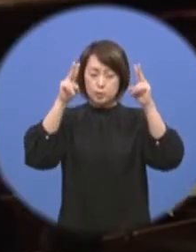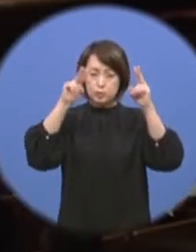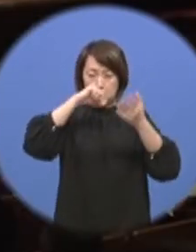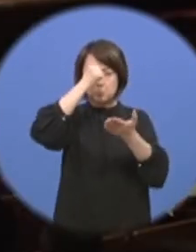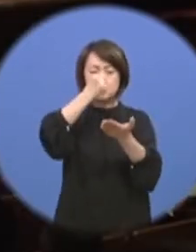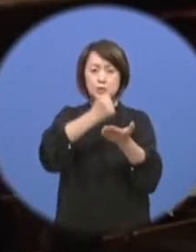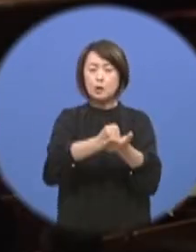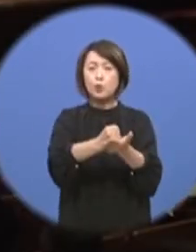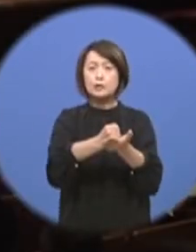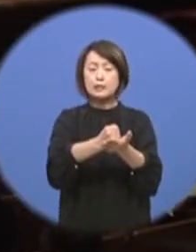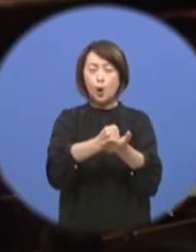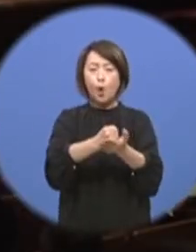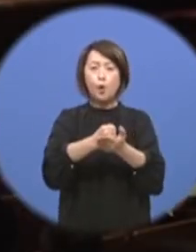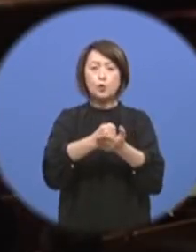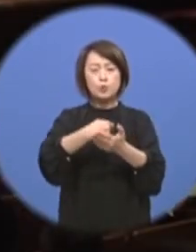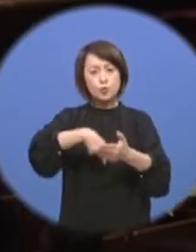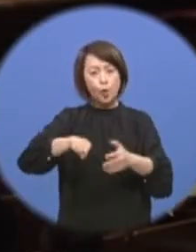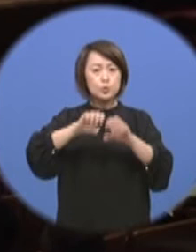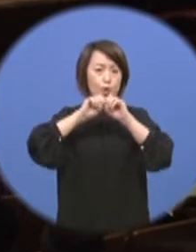ました